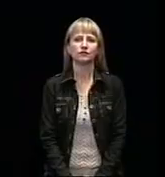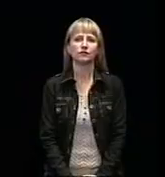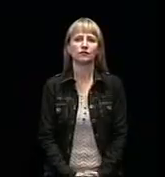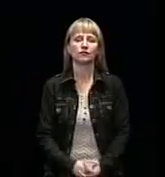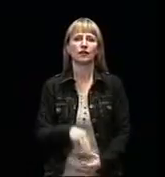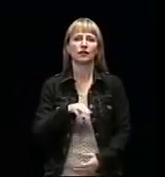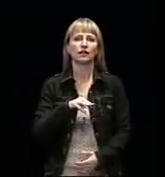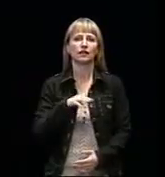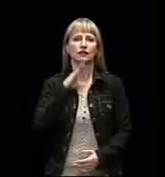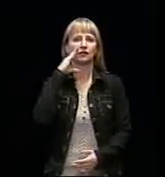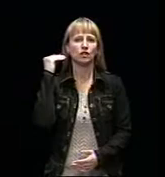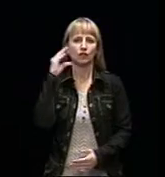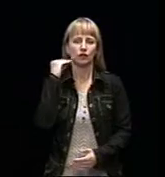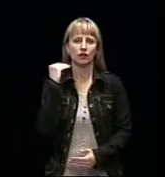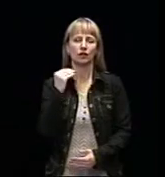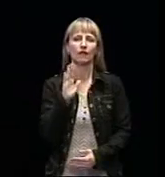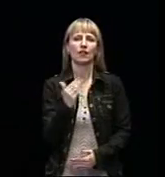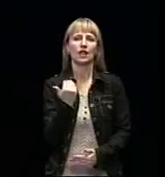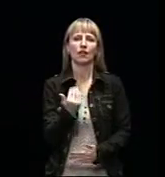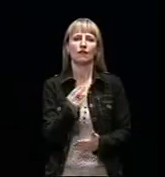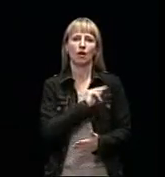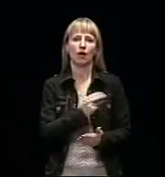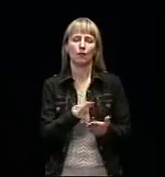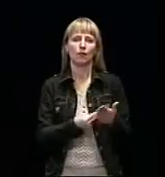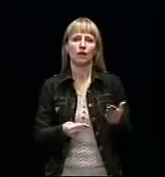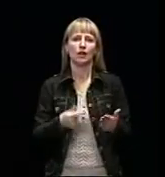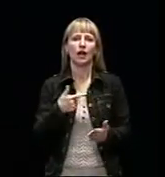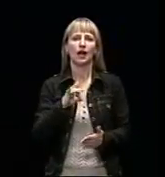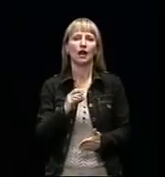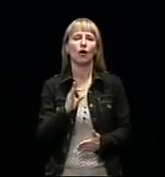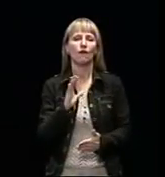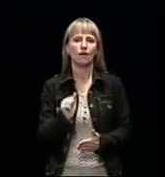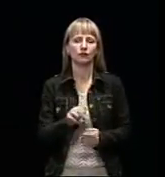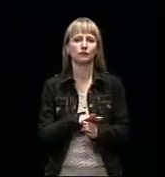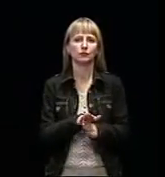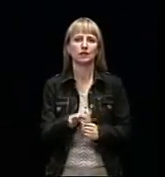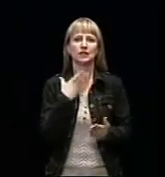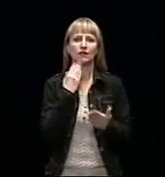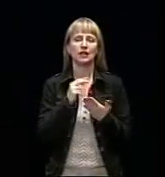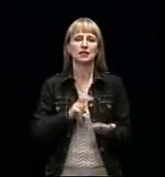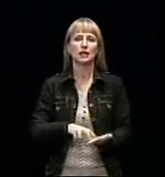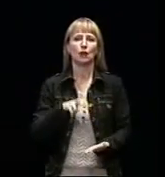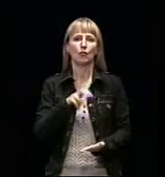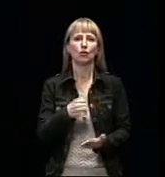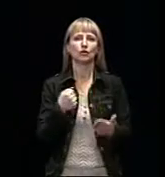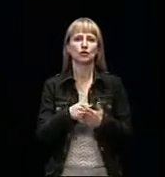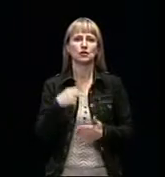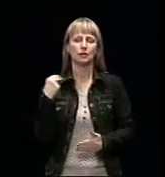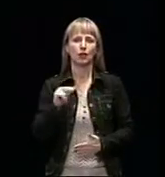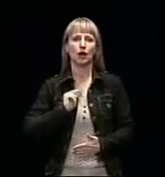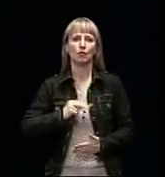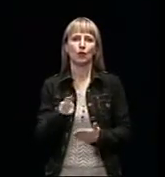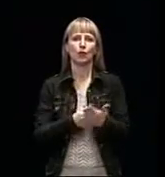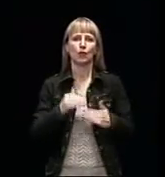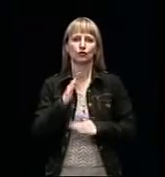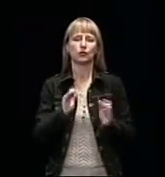Тарас Григорович Шевченко в роботах ілюстратора Олександра Грєхова нарешті виконав свій стрибок до Запоріжжя. Роботи